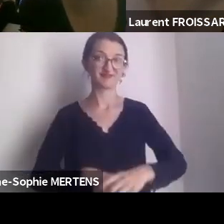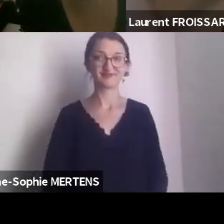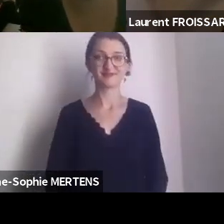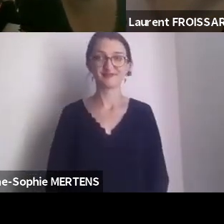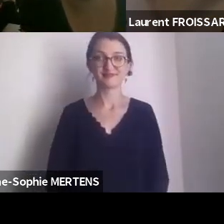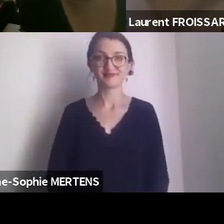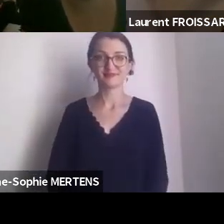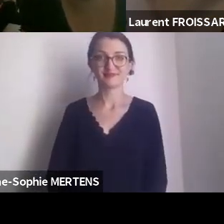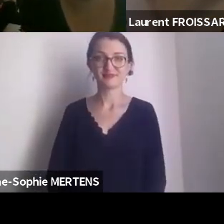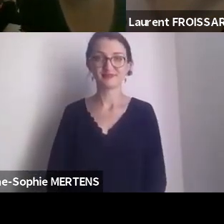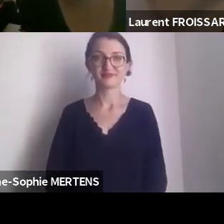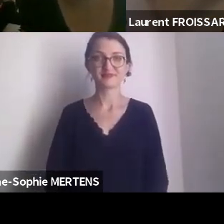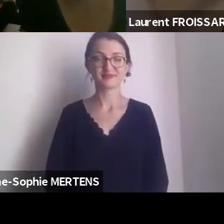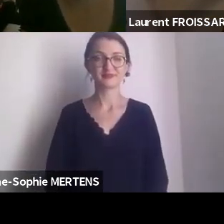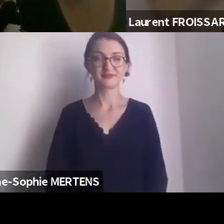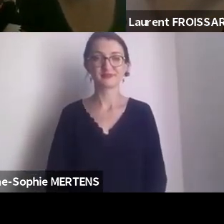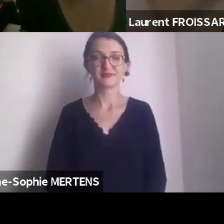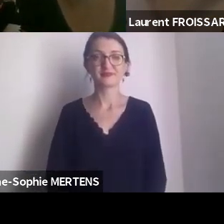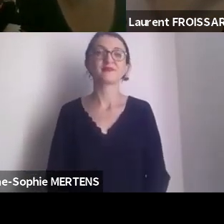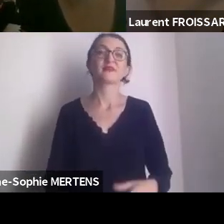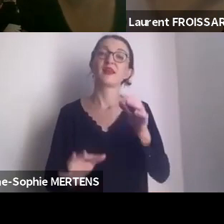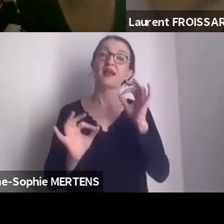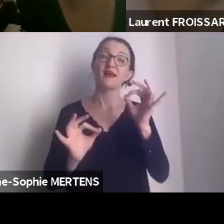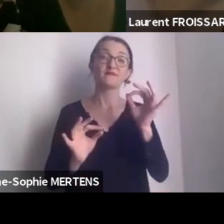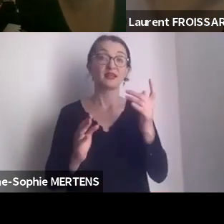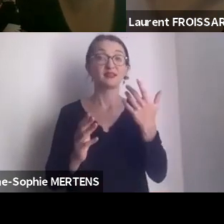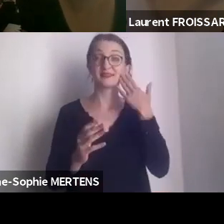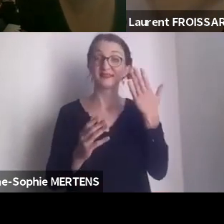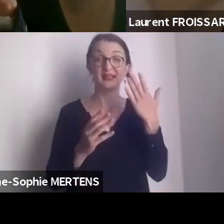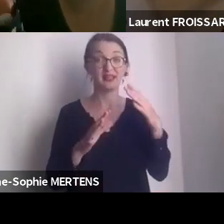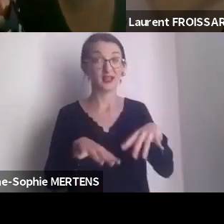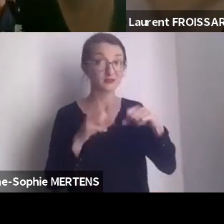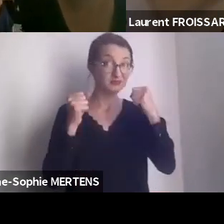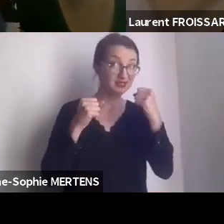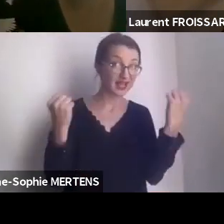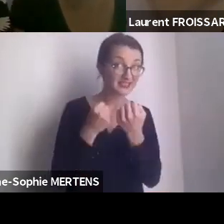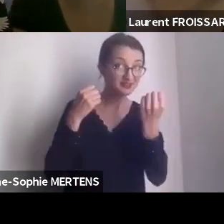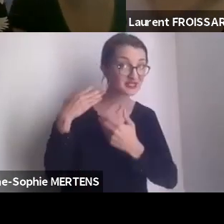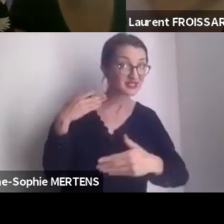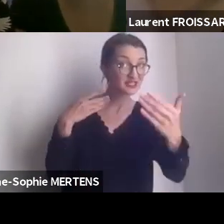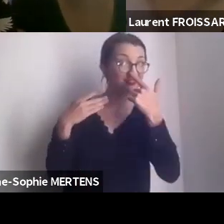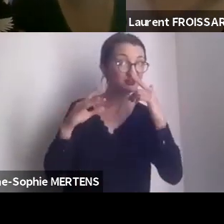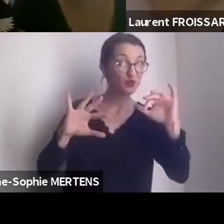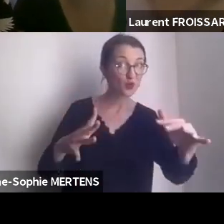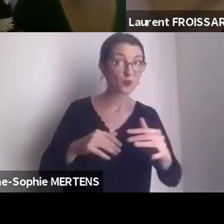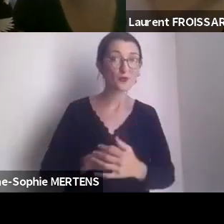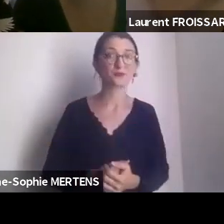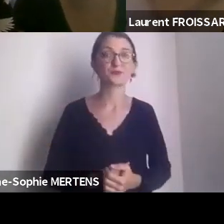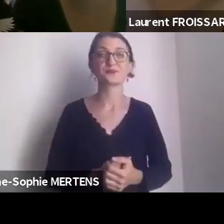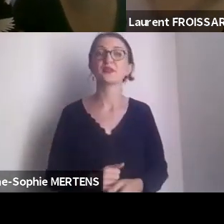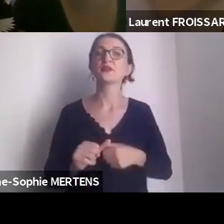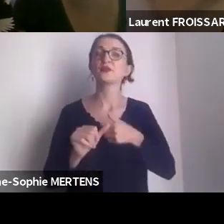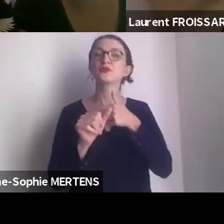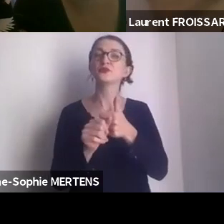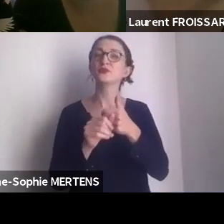pour recueillir une forme de perception de cette problématique de la reprise de votre activité. Suite au déconfinement, j'aborde ma